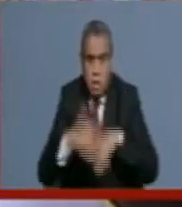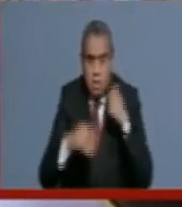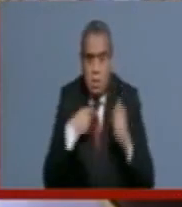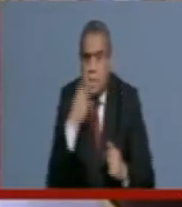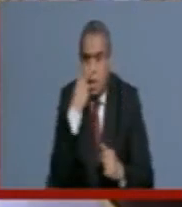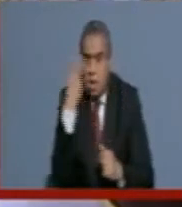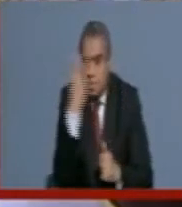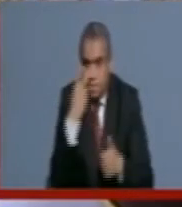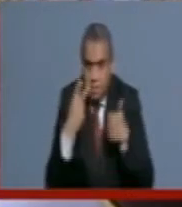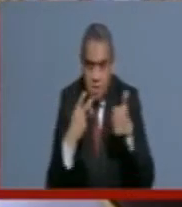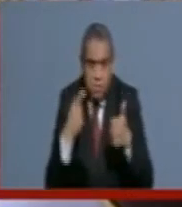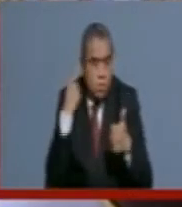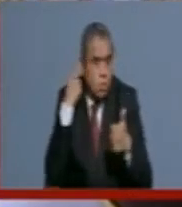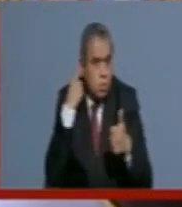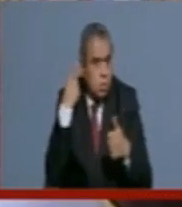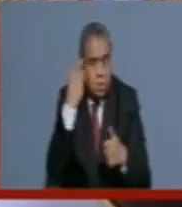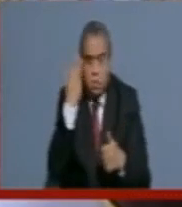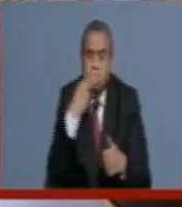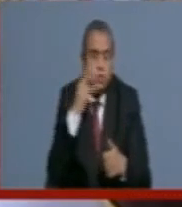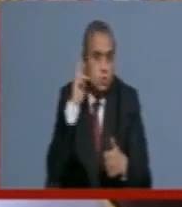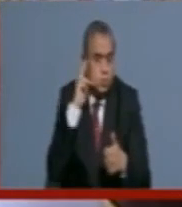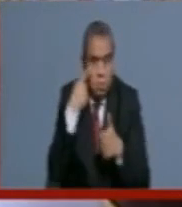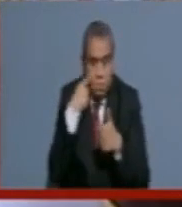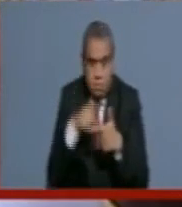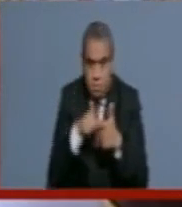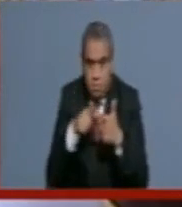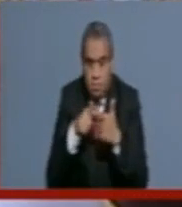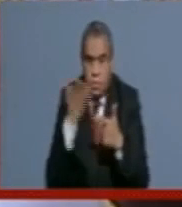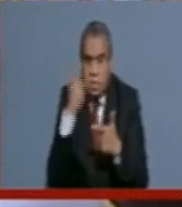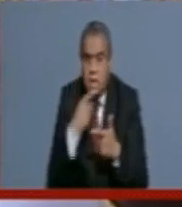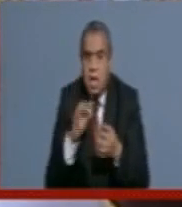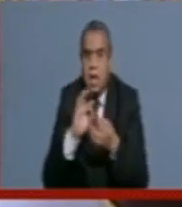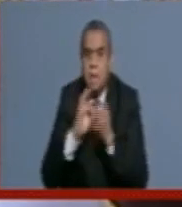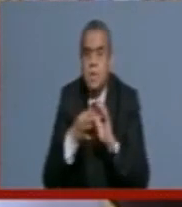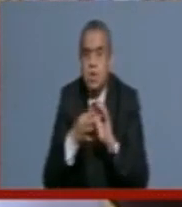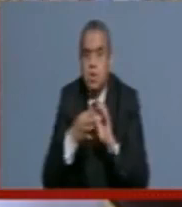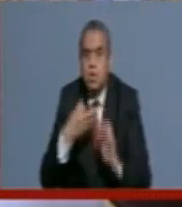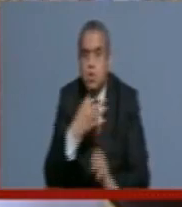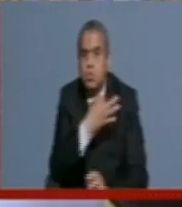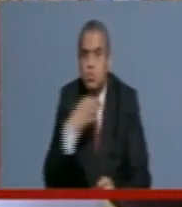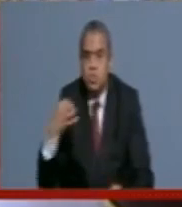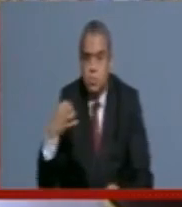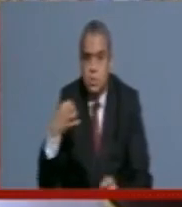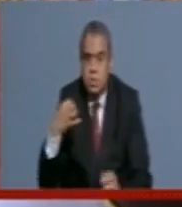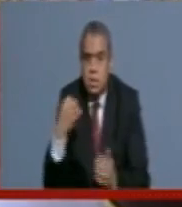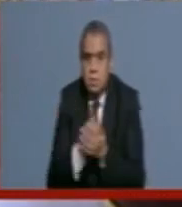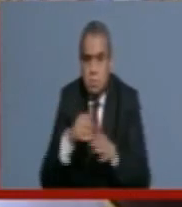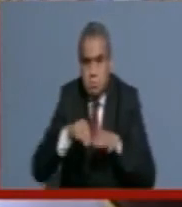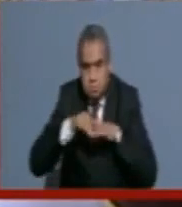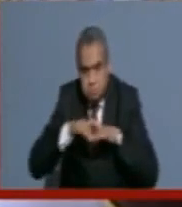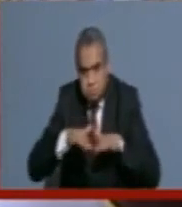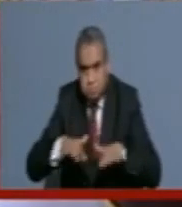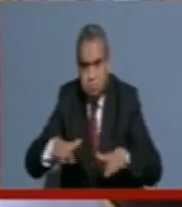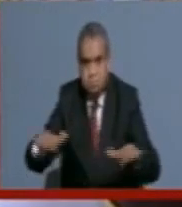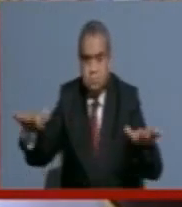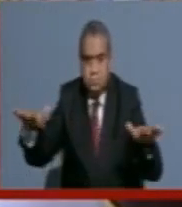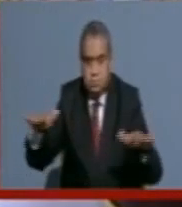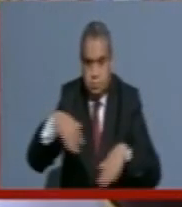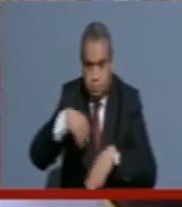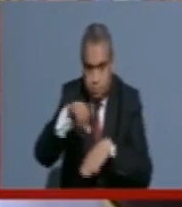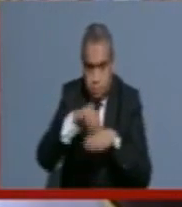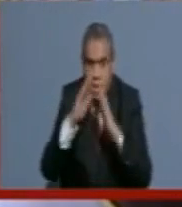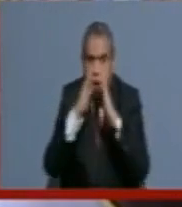الإعاقة السمعية على مستوى الجمهورية، لأن عندنا 1,300,000 منتشرين على مستوى